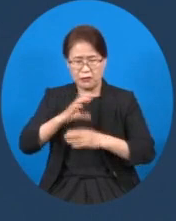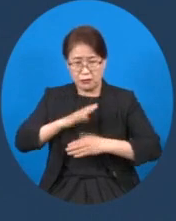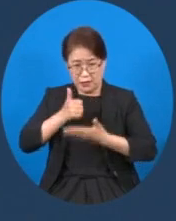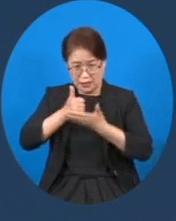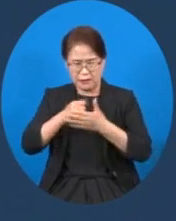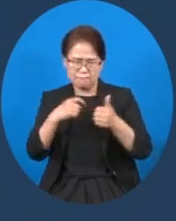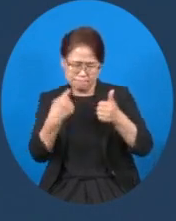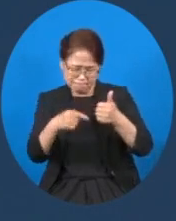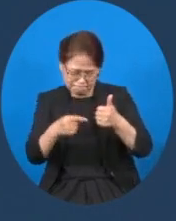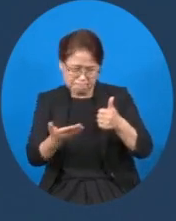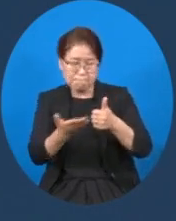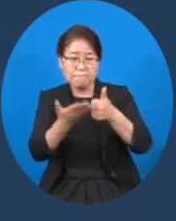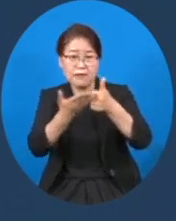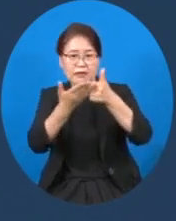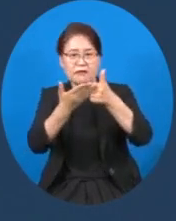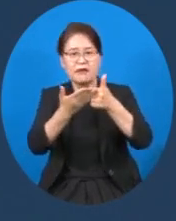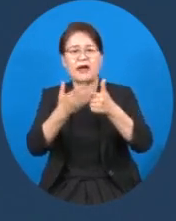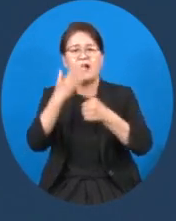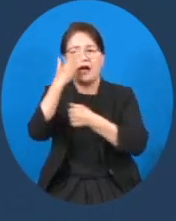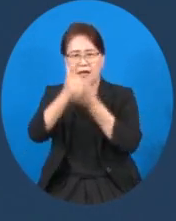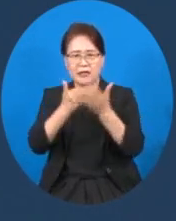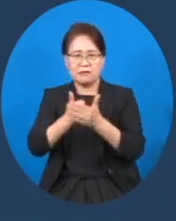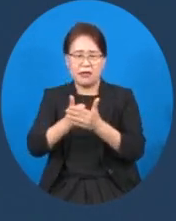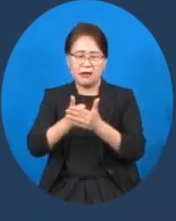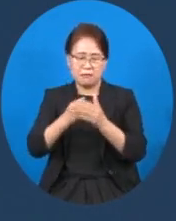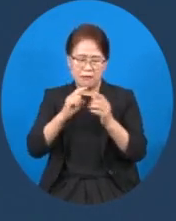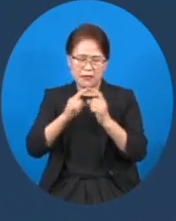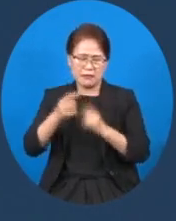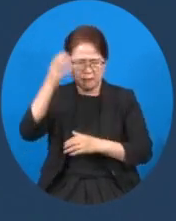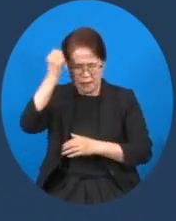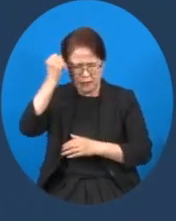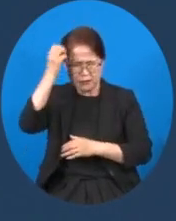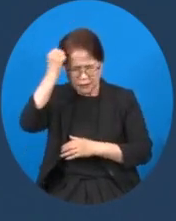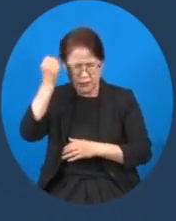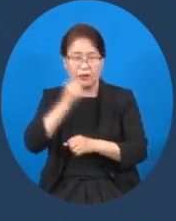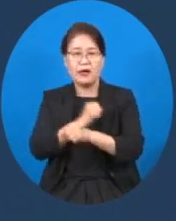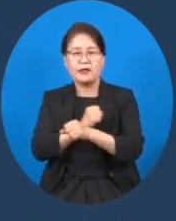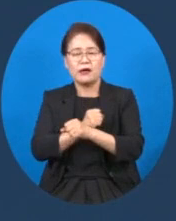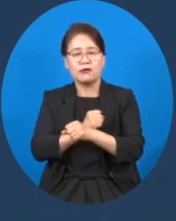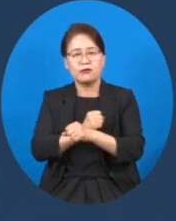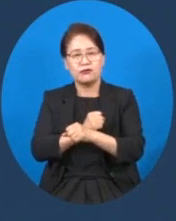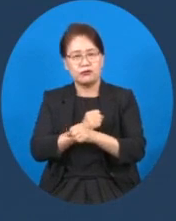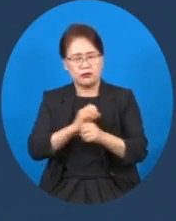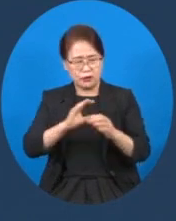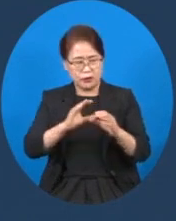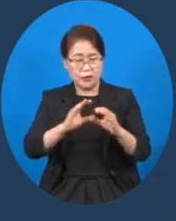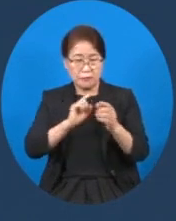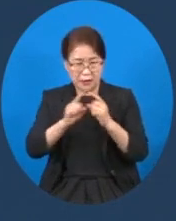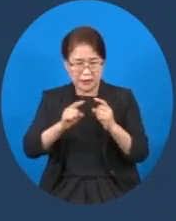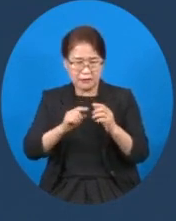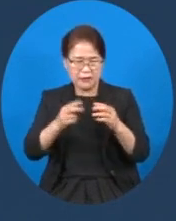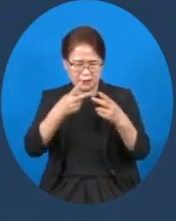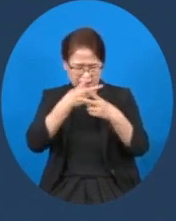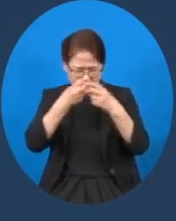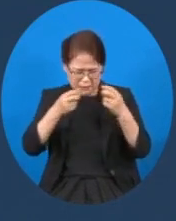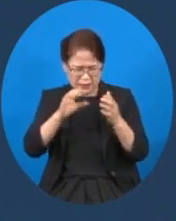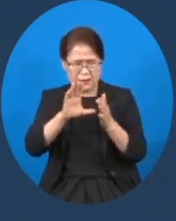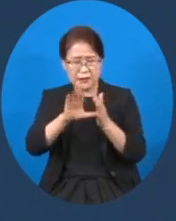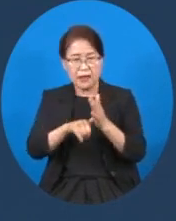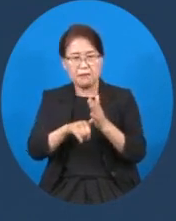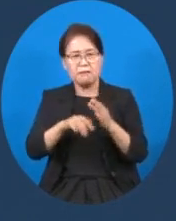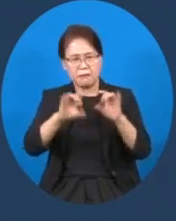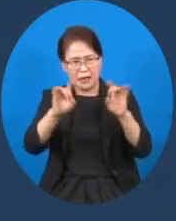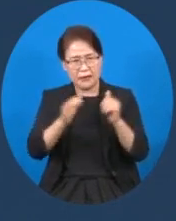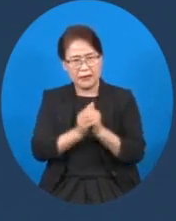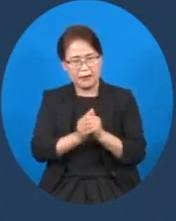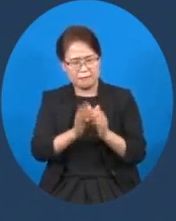거예요. 끊임없이 하나님의 말씀을 암송하게 만들고 두꺼운 성경을 읽어주며 밤마다 자녀들을 잠자리에 들게